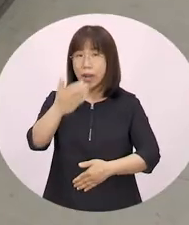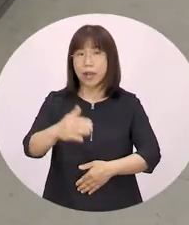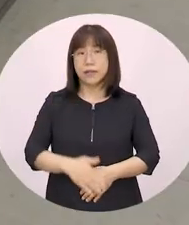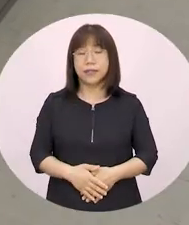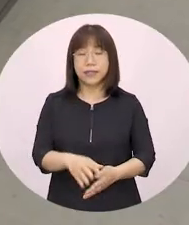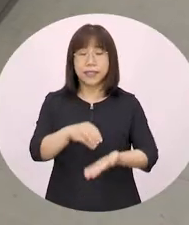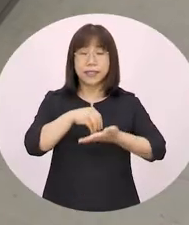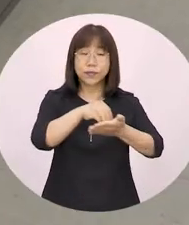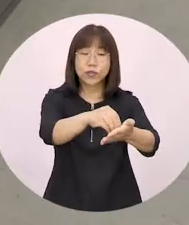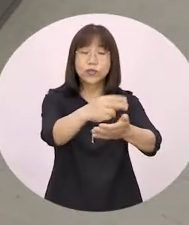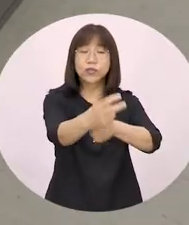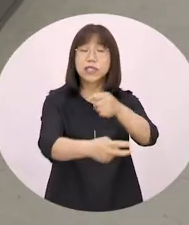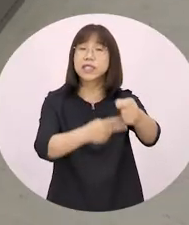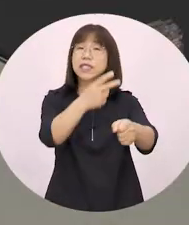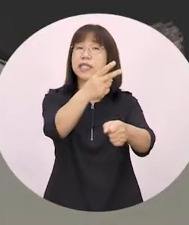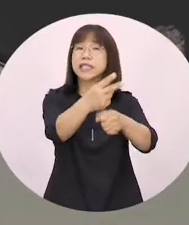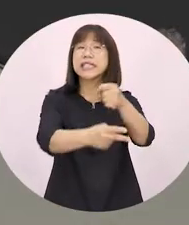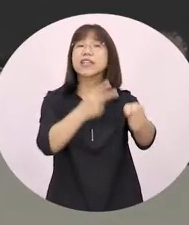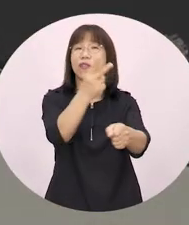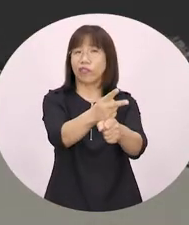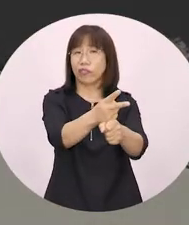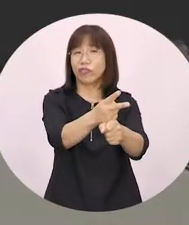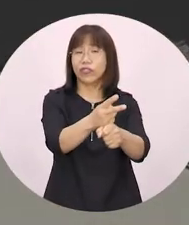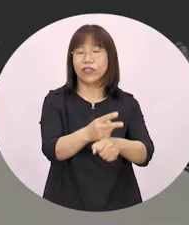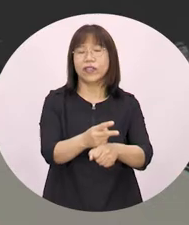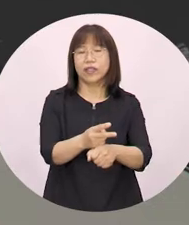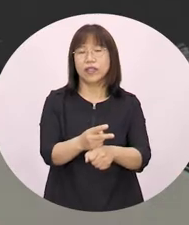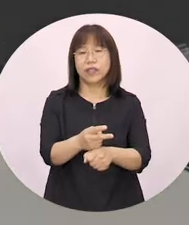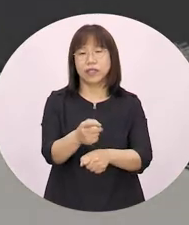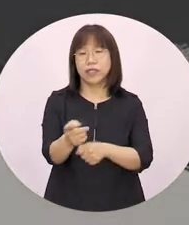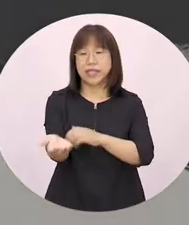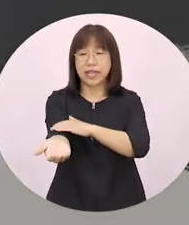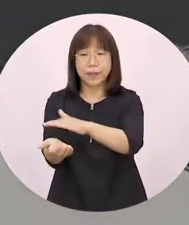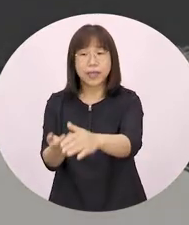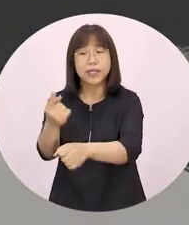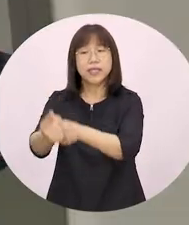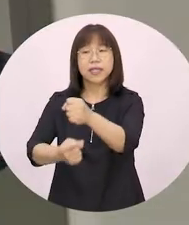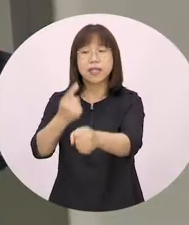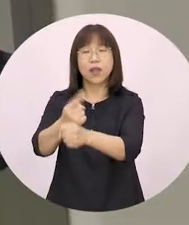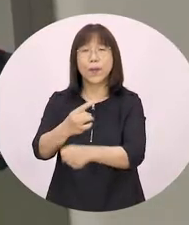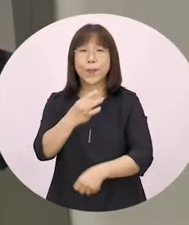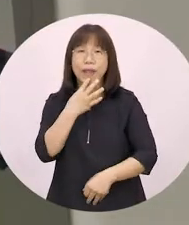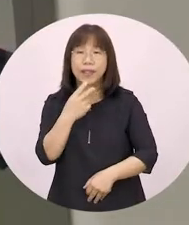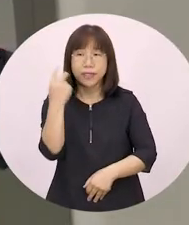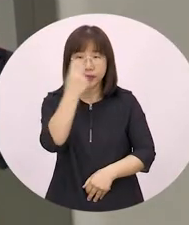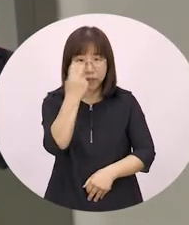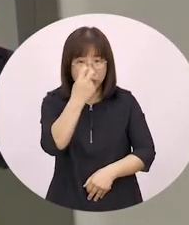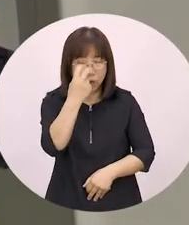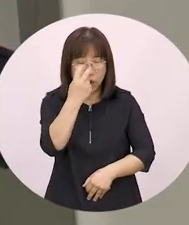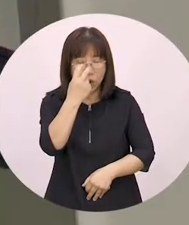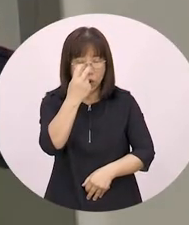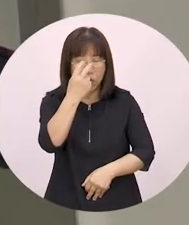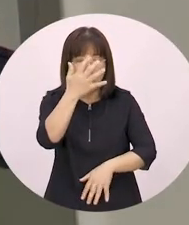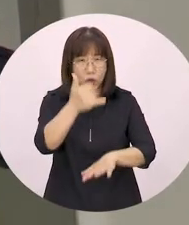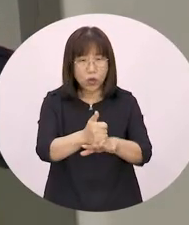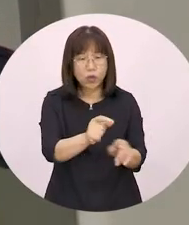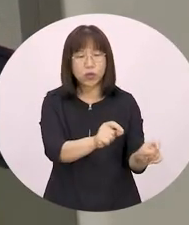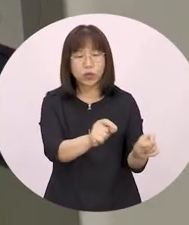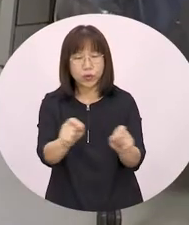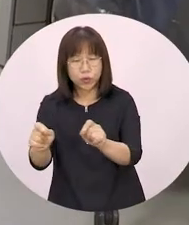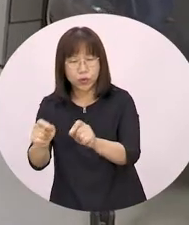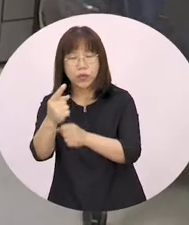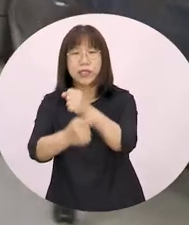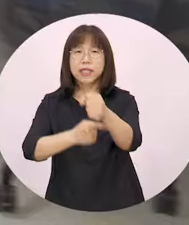사회적 경제기업은 입주일로부터 2년, 예비 창업자는 입주일로부터 1년이며 심사를 통해 최대 1년까지